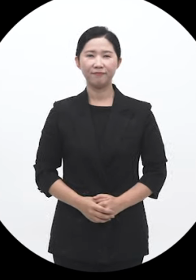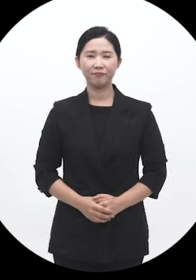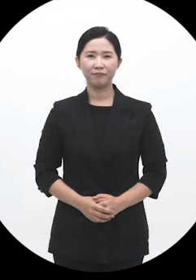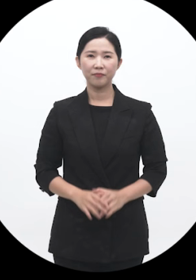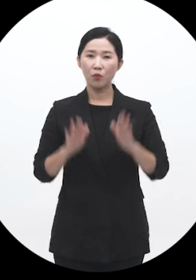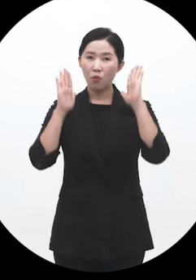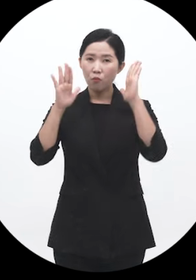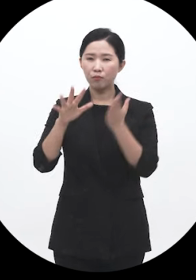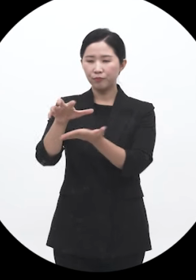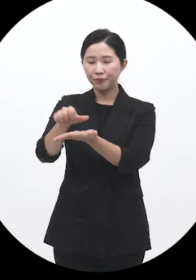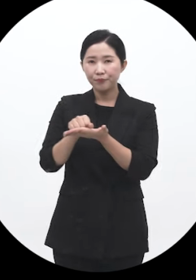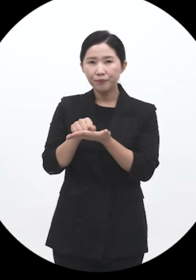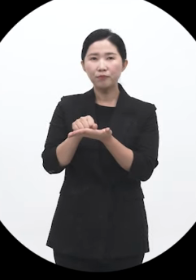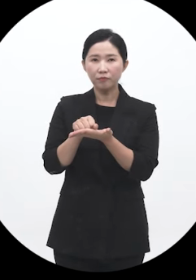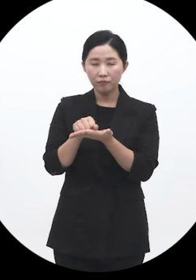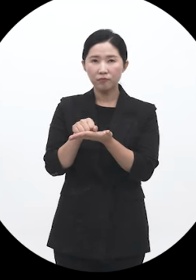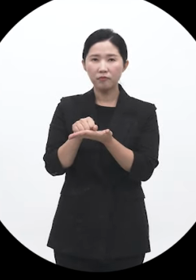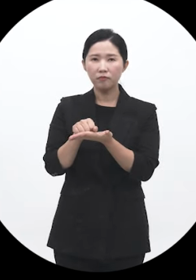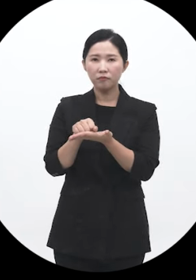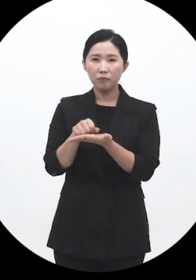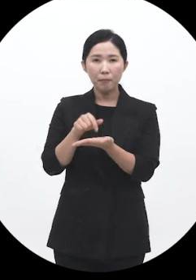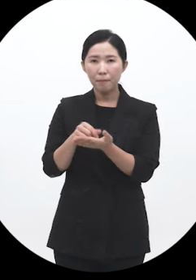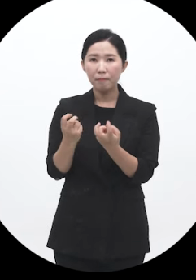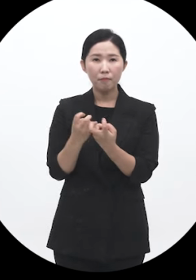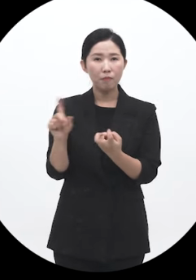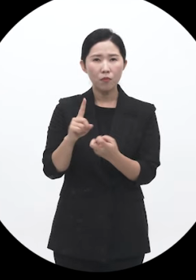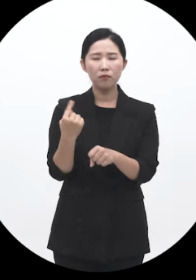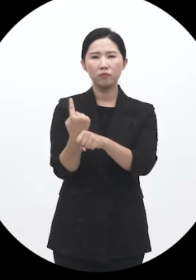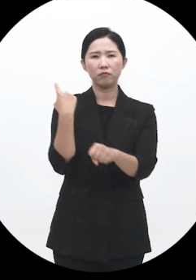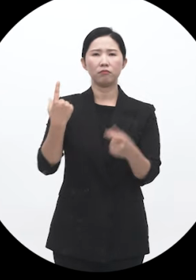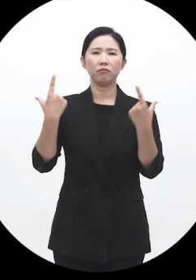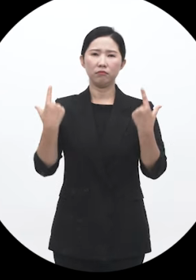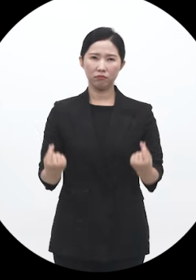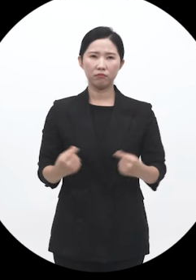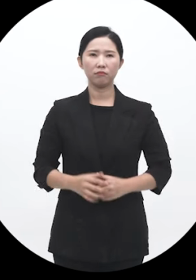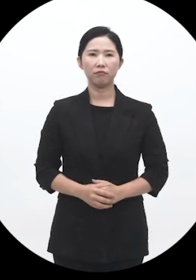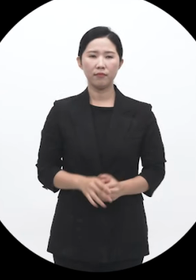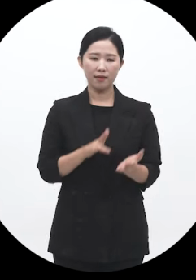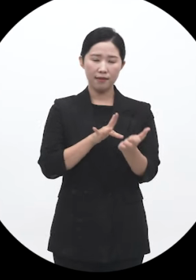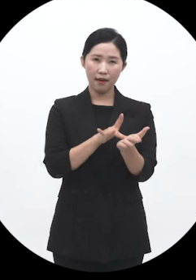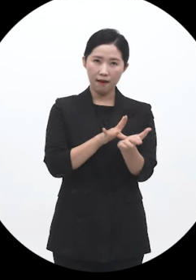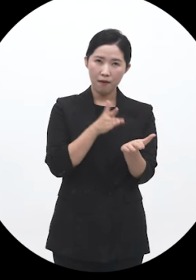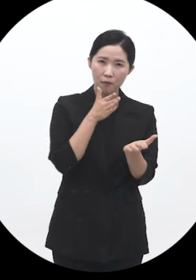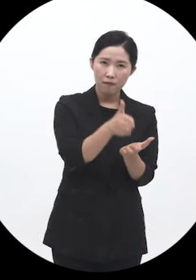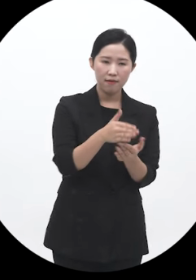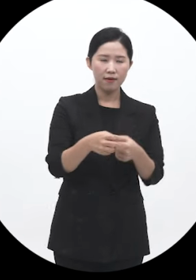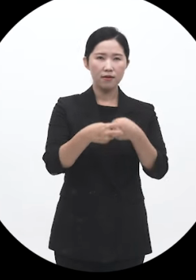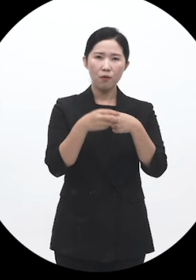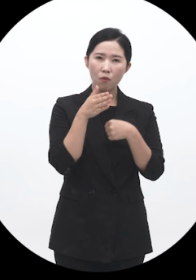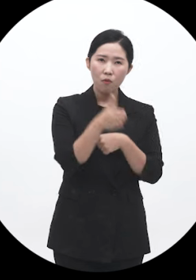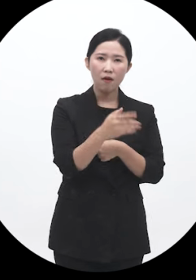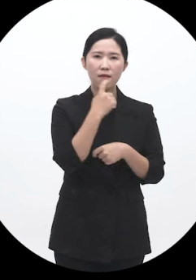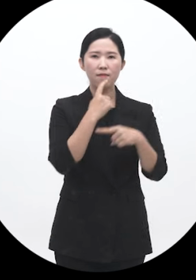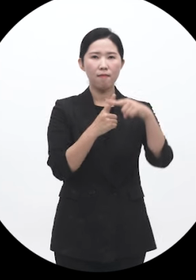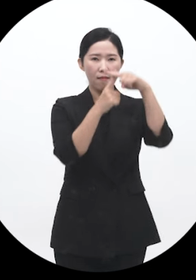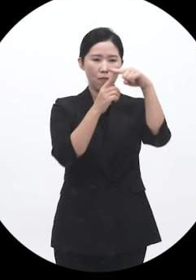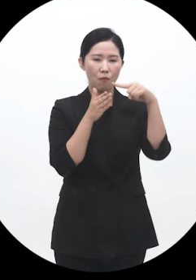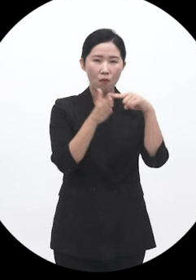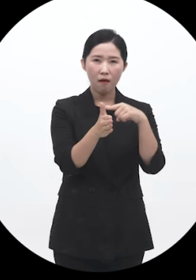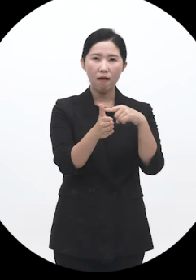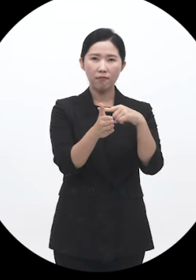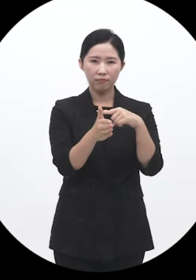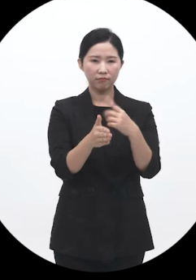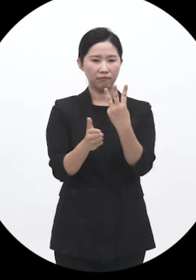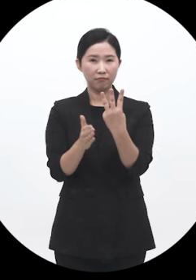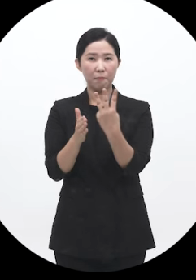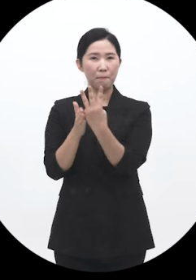학생부 교과 반영 방법은 전년도와 동일합니다. 약학과, 의예과, 간호학과를 제외한 전